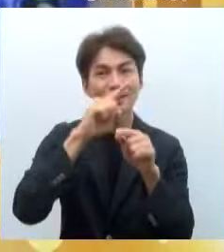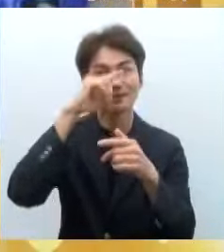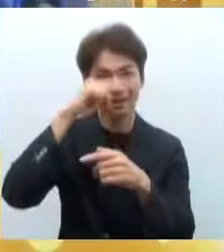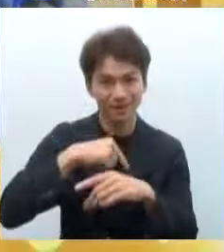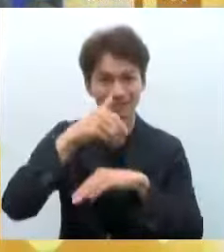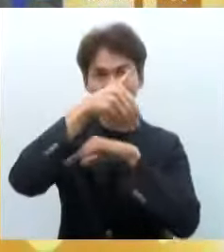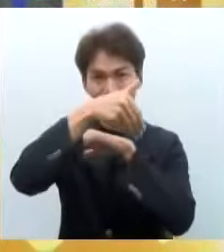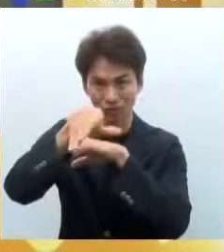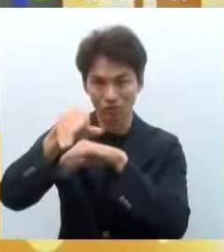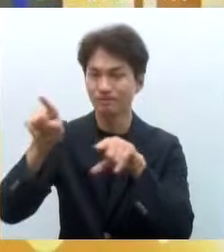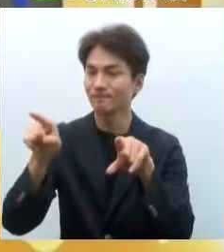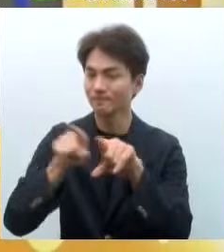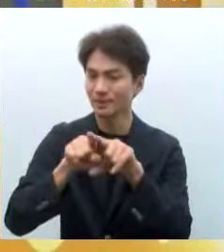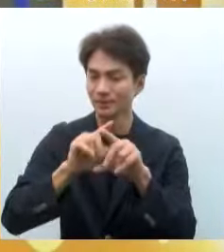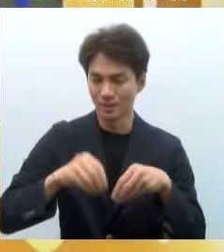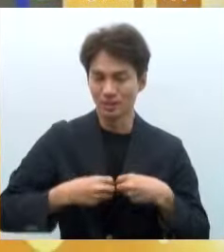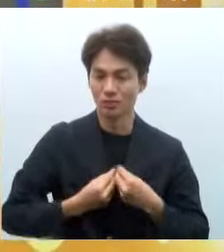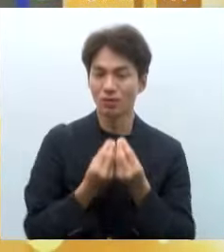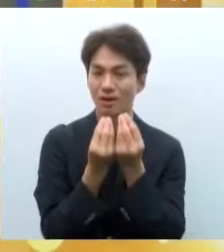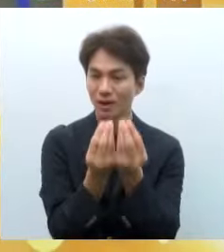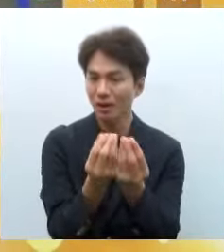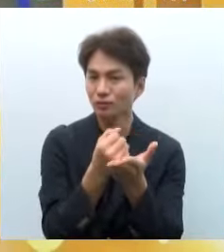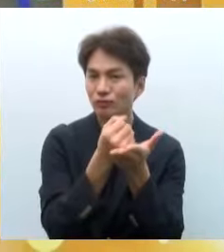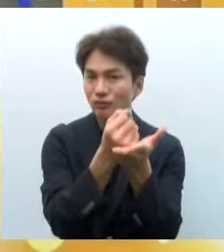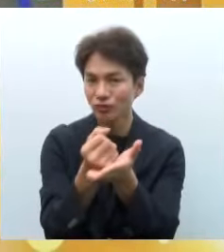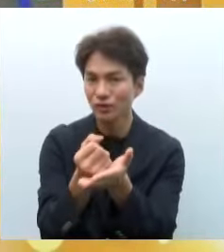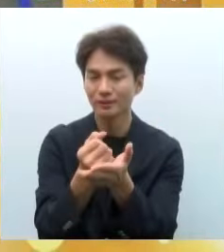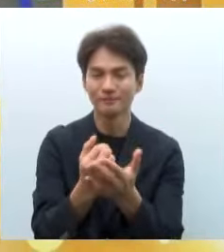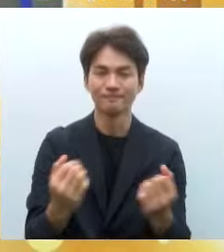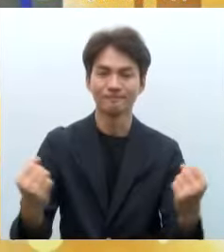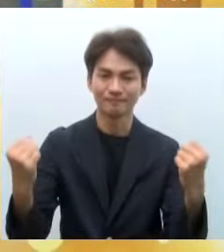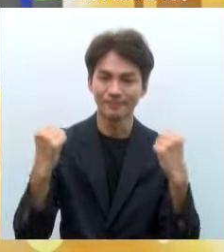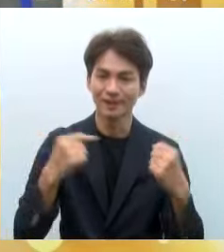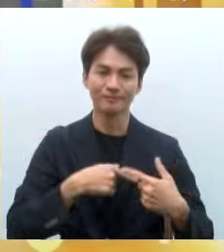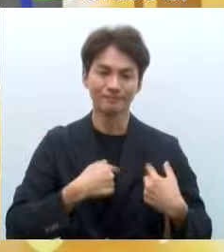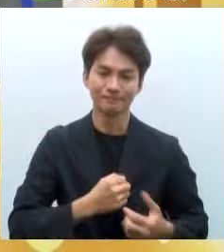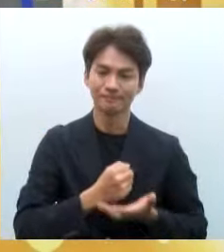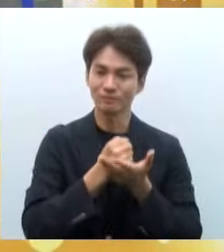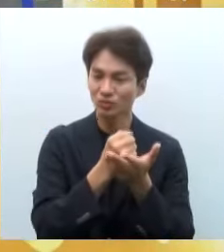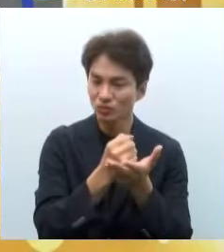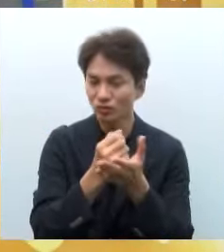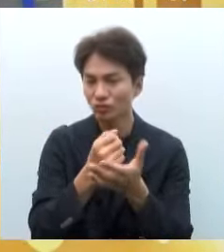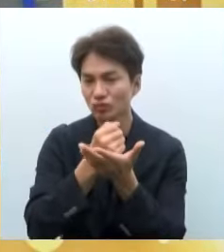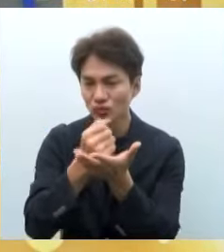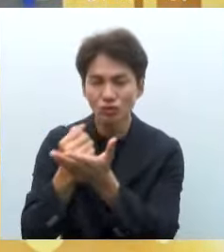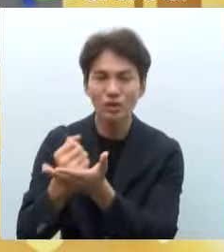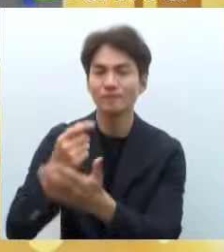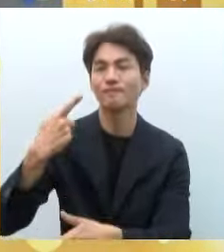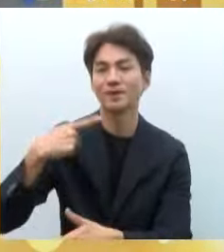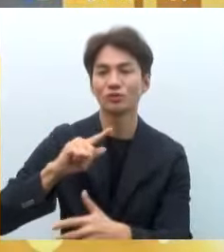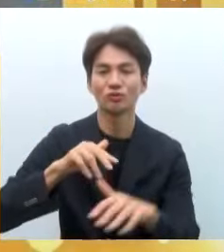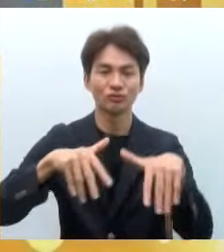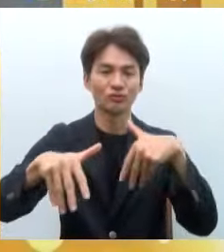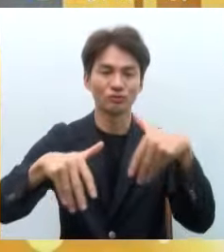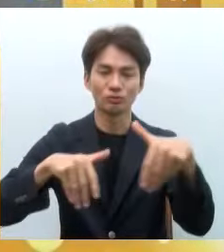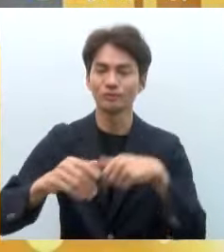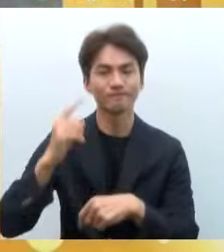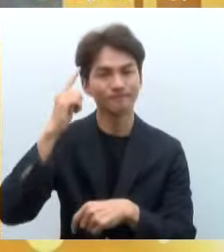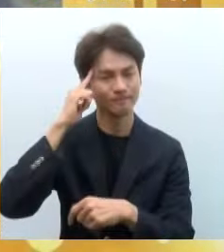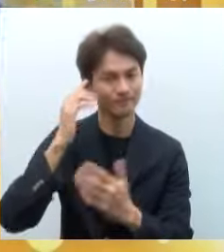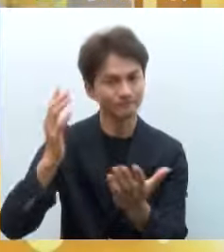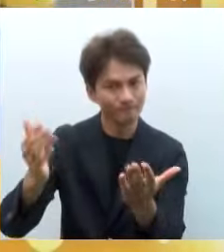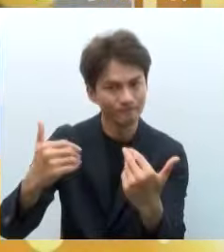อมเสียสละเวลาแรงกายแรงใจและสติปัญญาในการทำงานที่เป็นสาธารณประโยชน์โดยไม่หวังผลตอบ